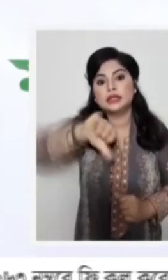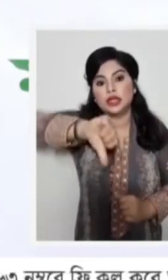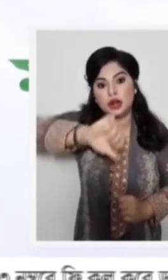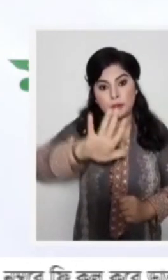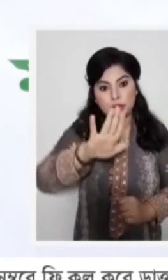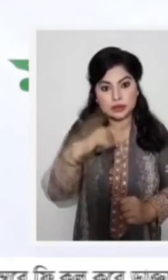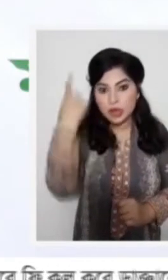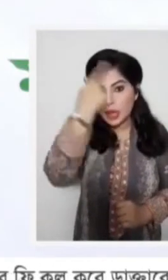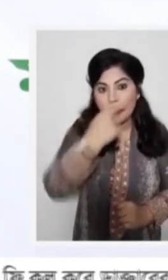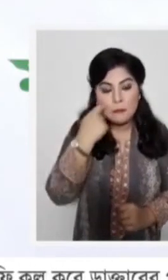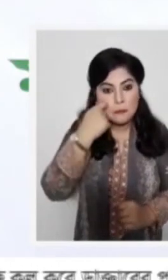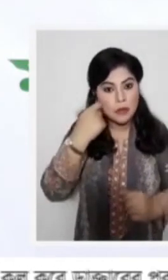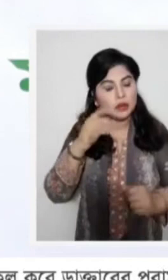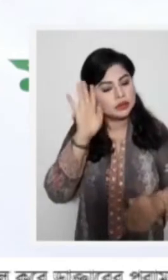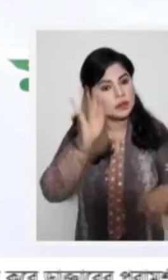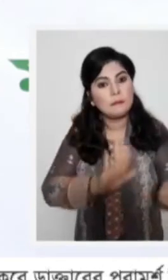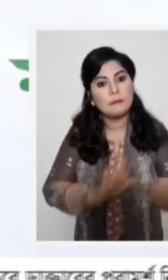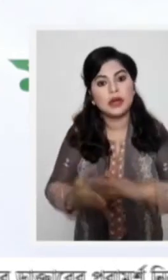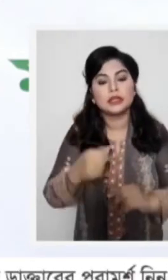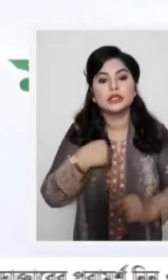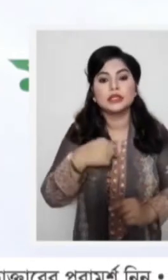করেছেন ৪৬ জন। এ পর্যন্ত